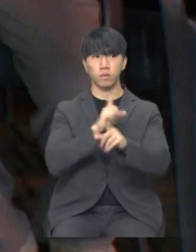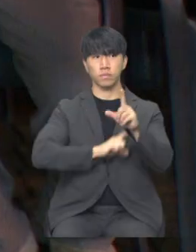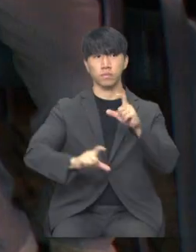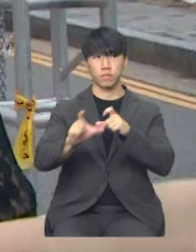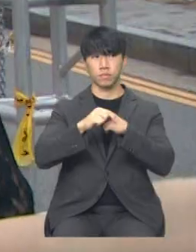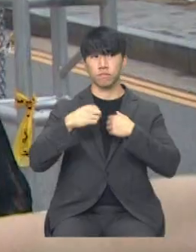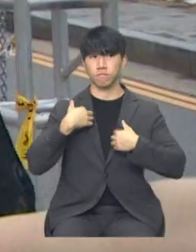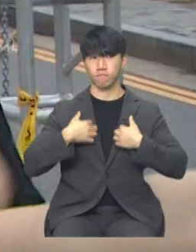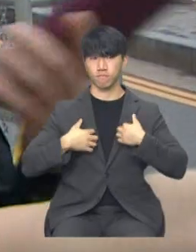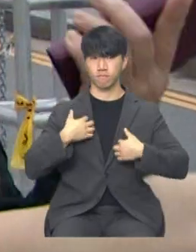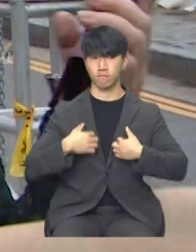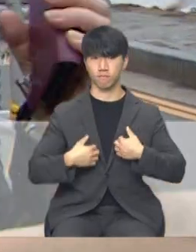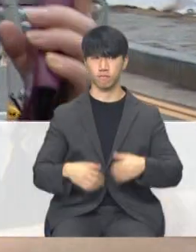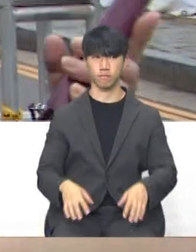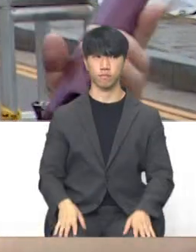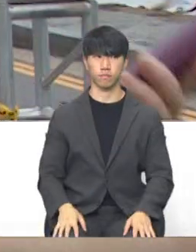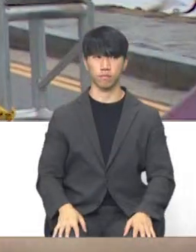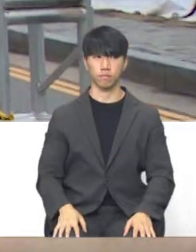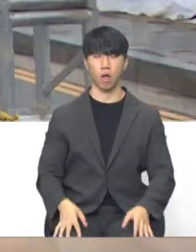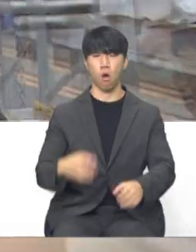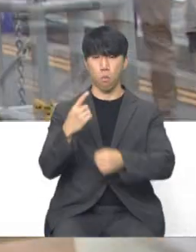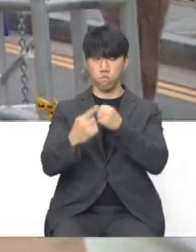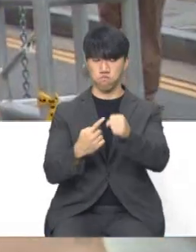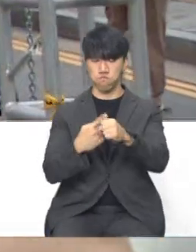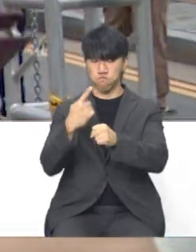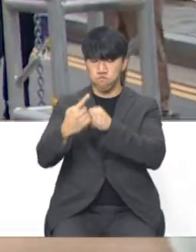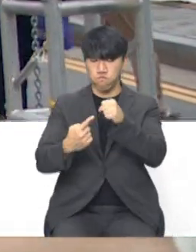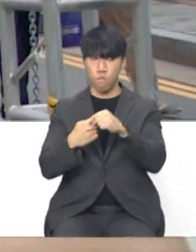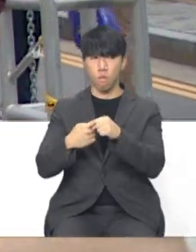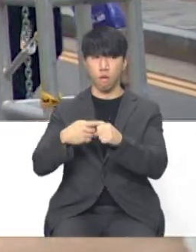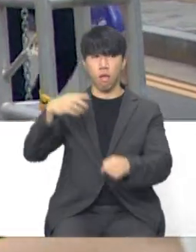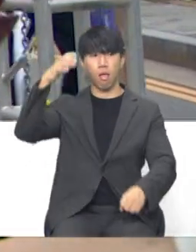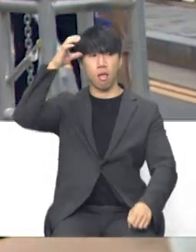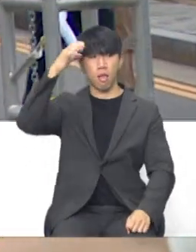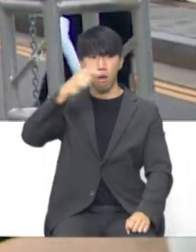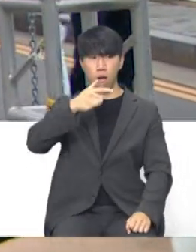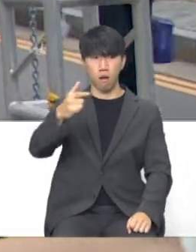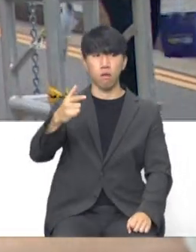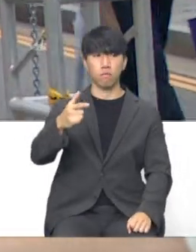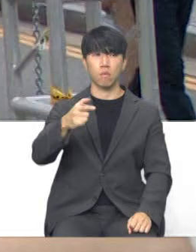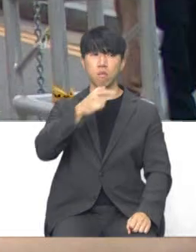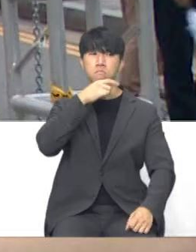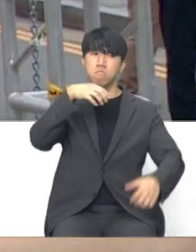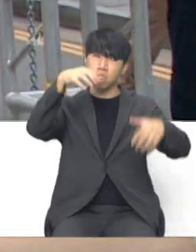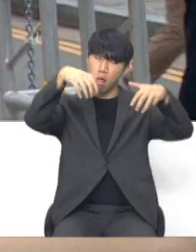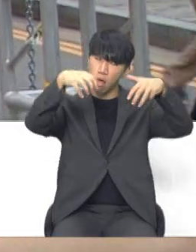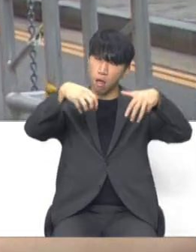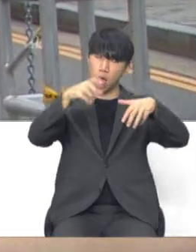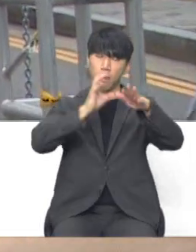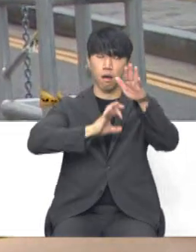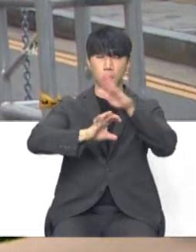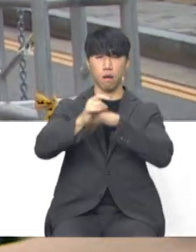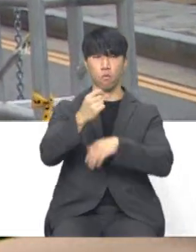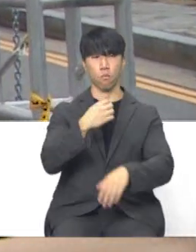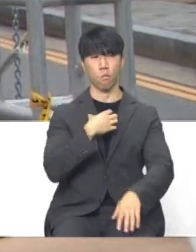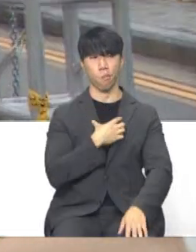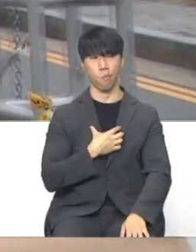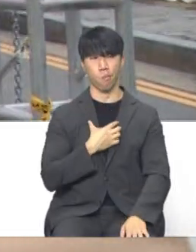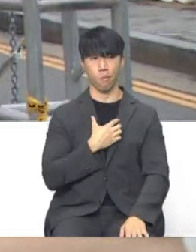납니다. 해마다 기다려져요. 축제. 비가 와서 아침에 좀 걱정을 했는데 비가 안